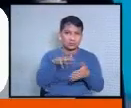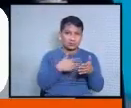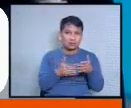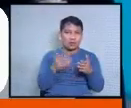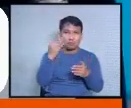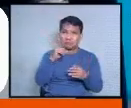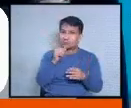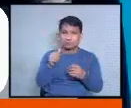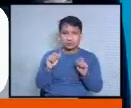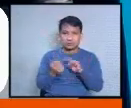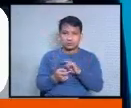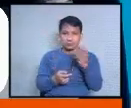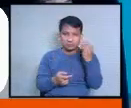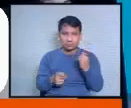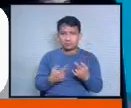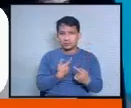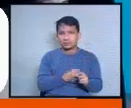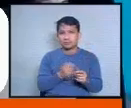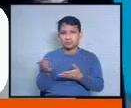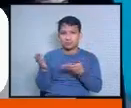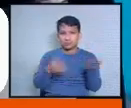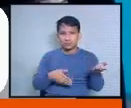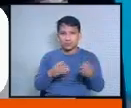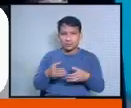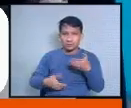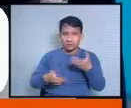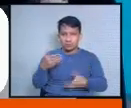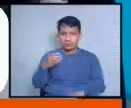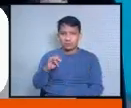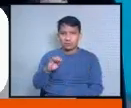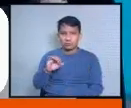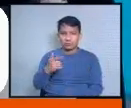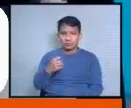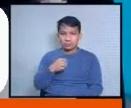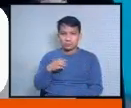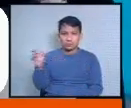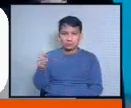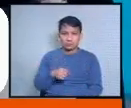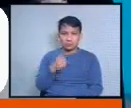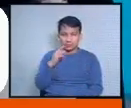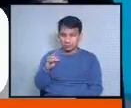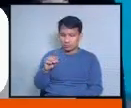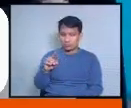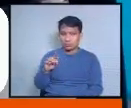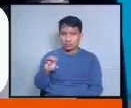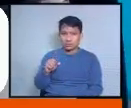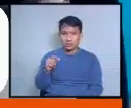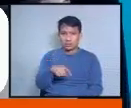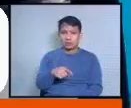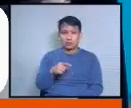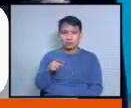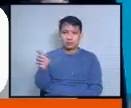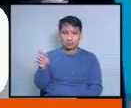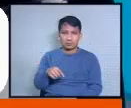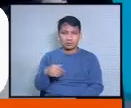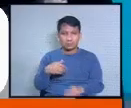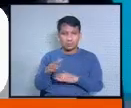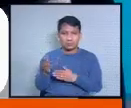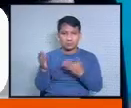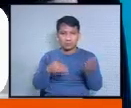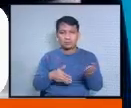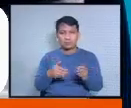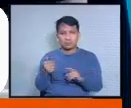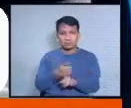Dahil kapag hindi po kayo nag-adjust, sir, trust me, dadaling ko po ito sa Kongreso. Mapapatawag po yung Dole ng Dioras, pati ho kayo, Kasi